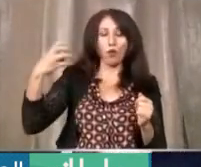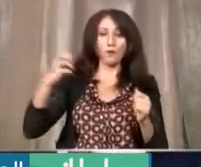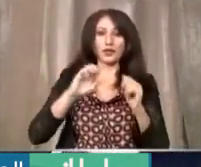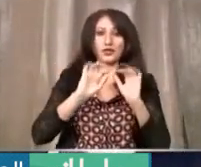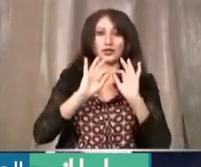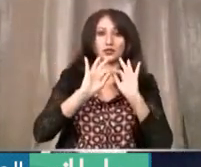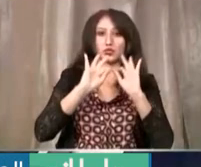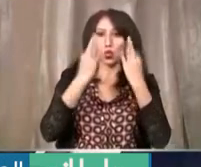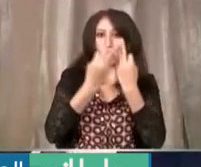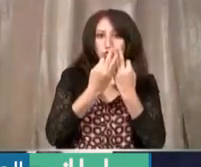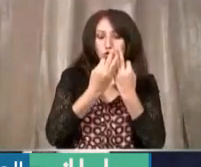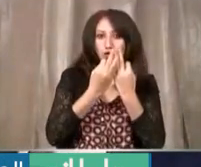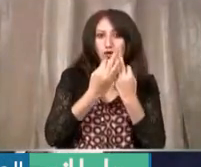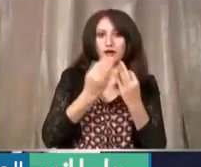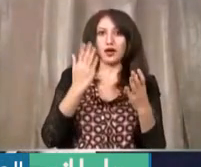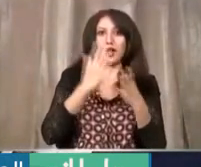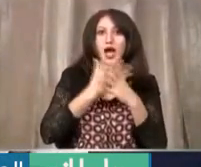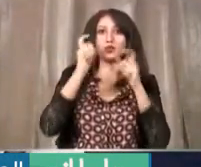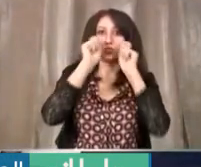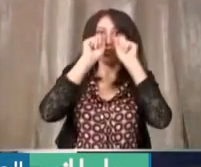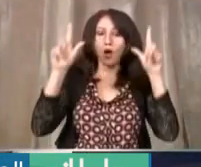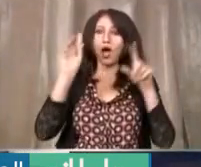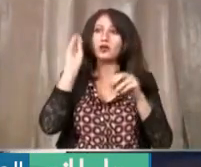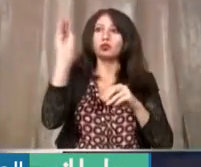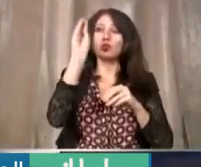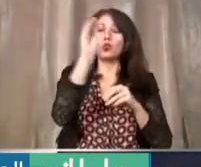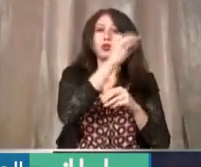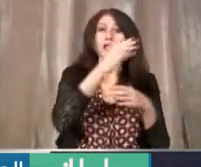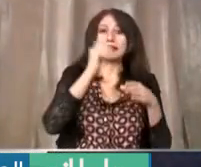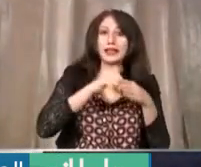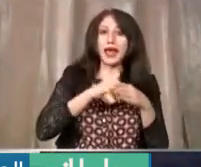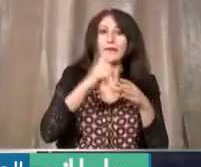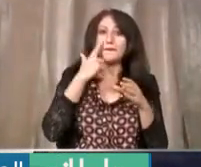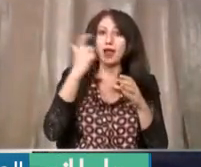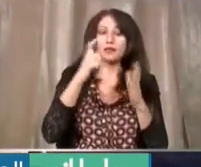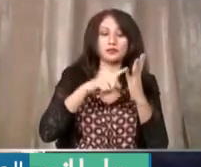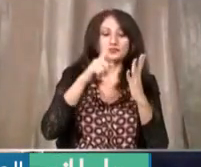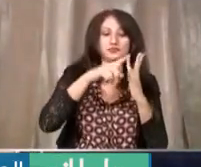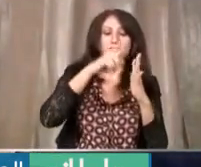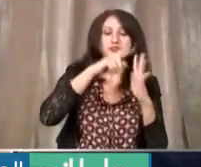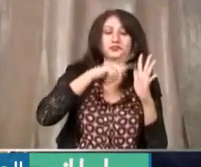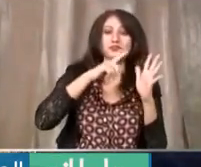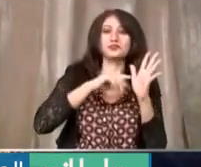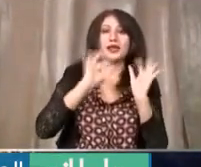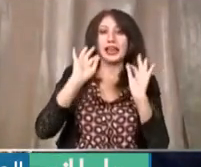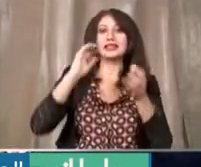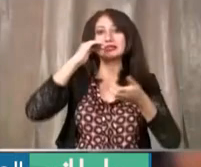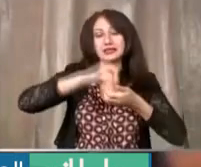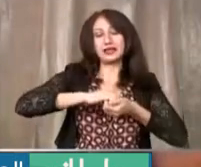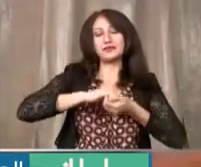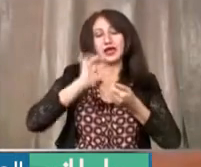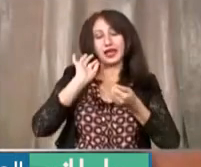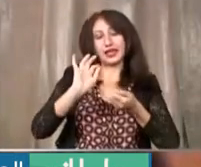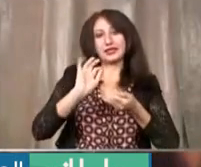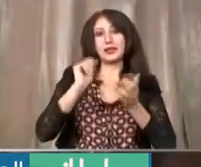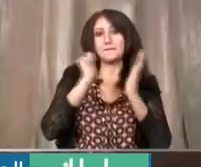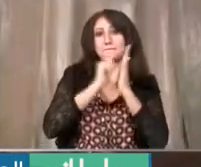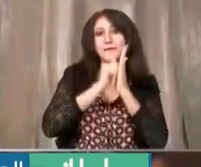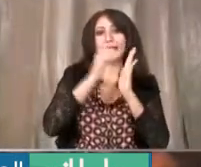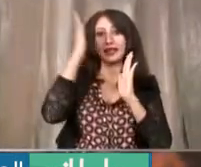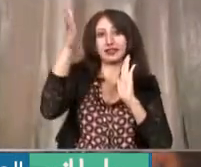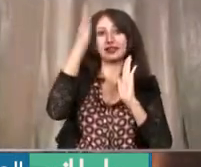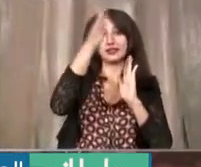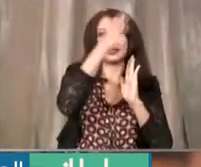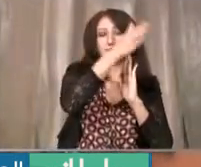توعيه وتثقيف المواطن فنستله بالبروتوكول ده نوصل للبيوت عن